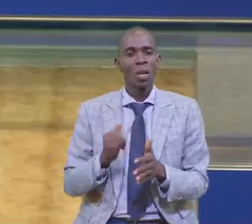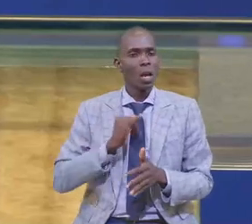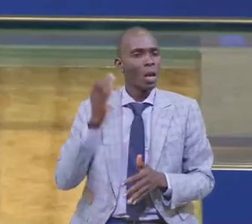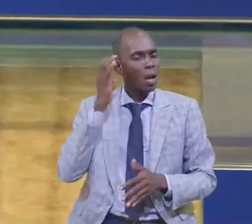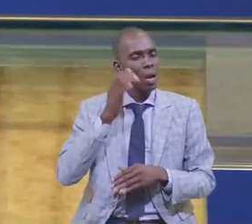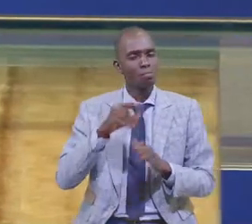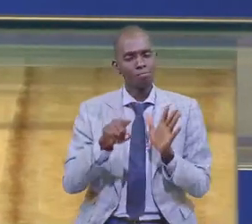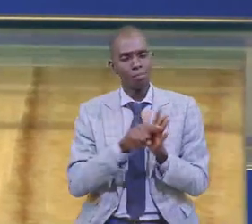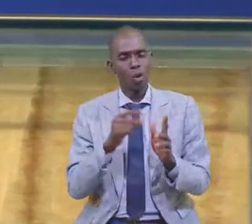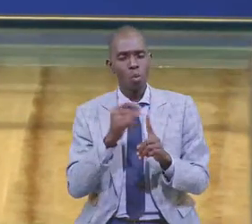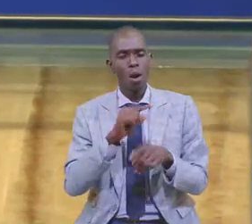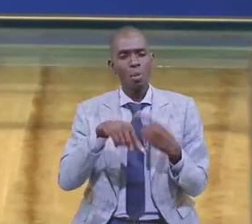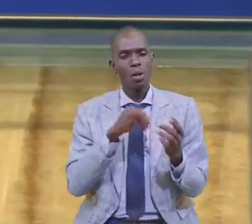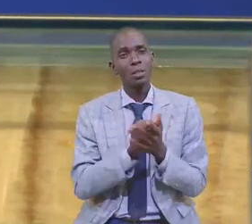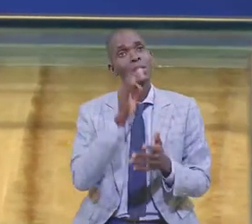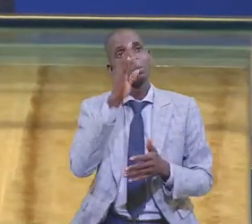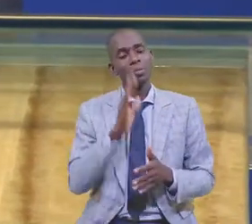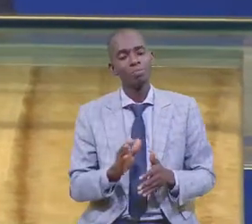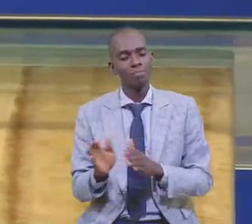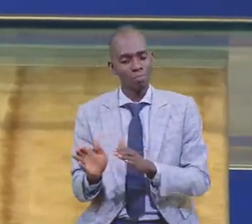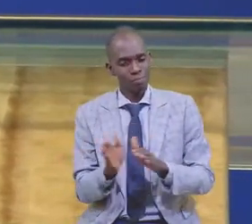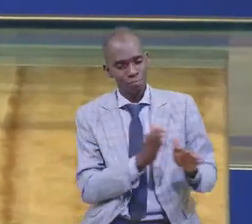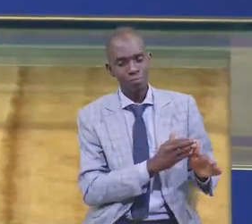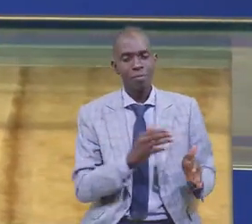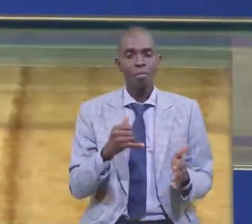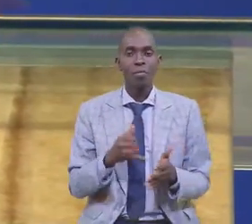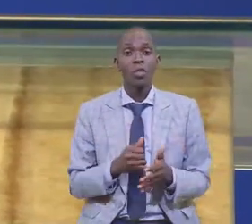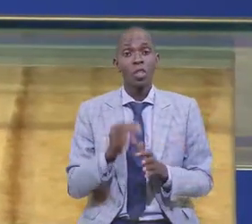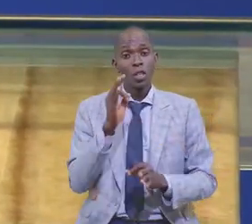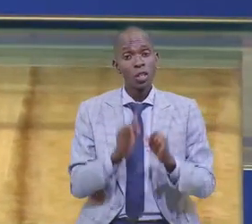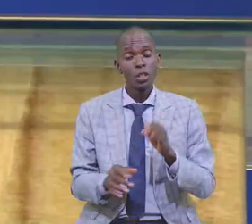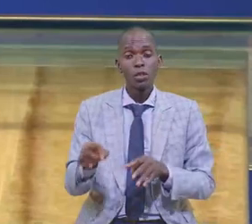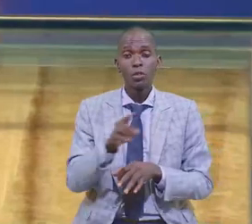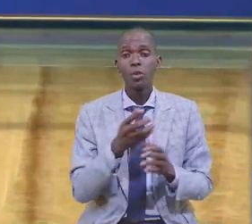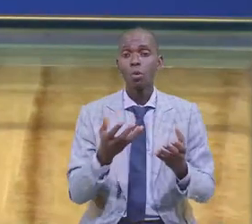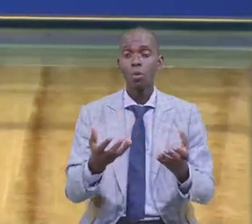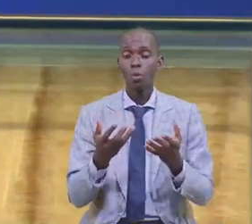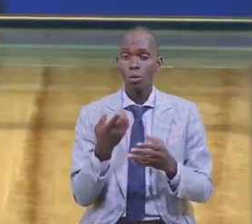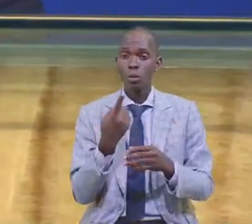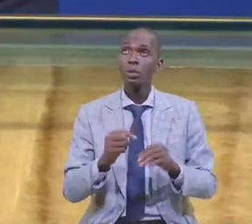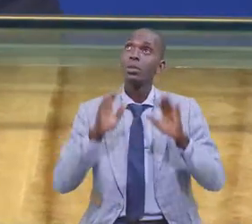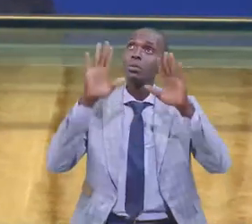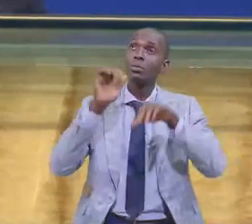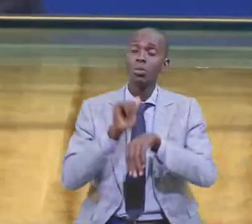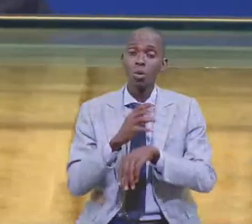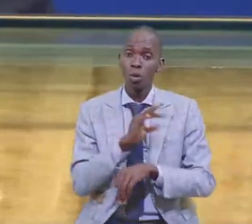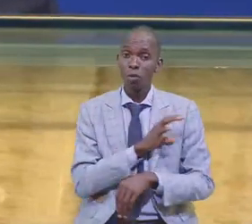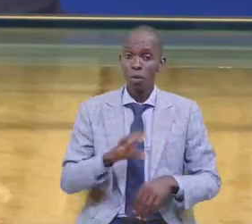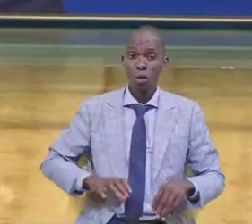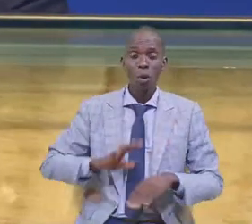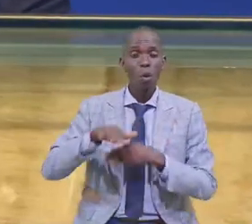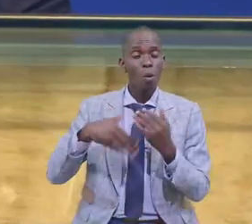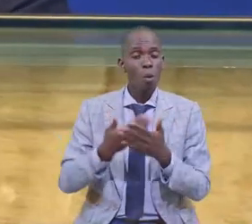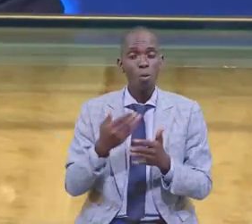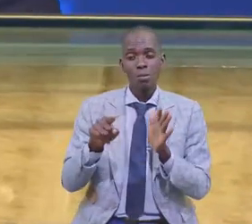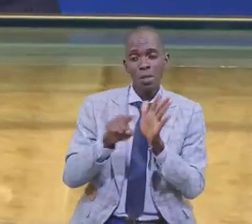prédicateur. J'ai appris des choses négatives de ce faiseur de miracles. Mais si vous voulez le miracle de Christ, toutes ces